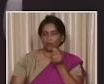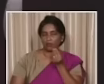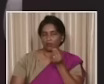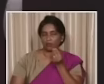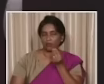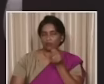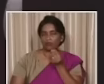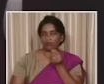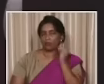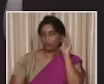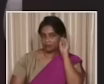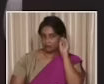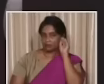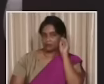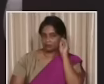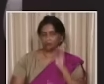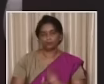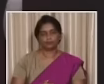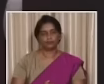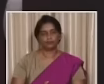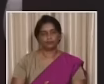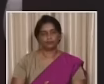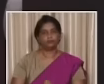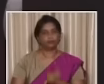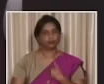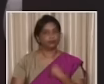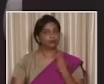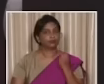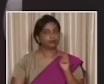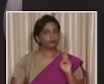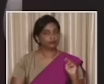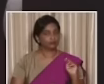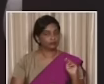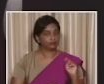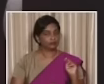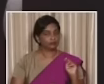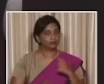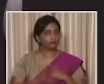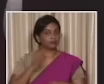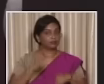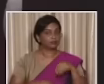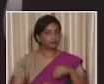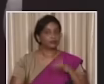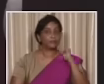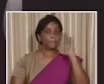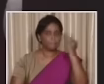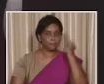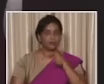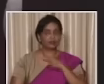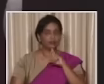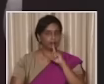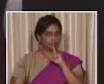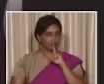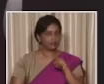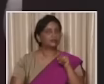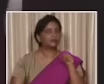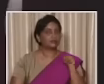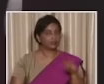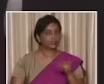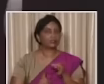කාරුණිකව සවන් දෙන්න මම මේ 2020 මැතිවරණ ප්‍රතිඵල කියන්නේ මේ